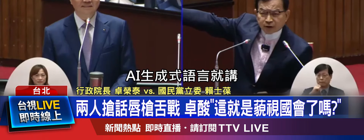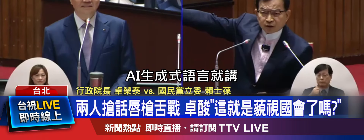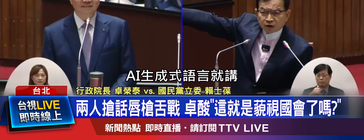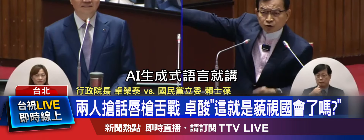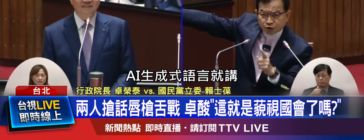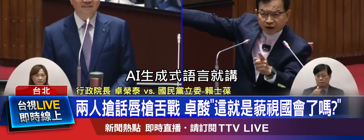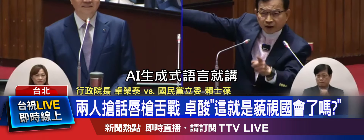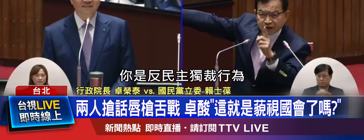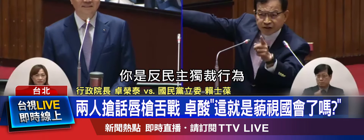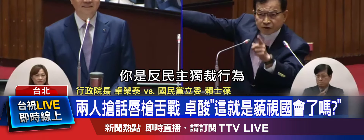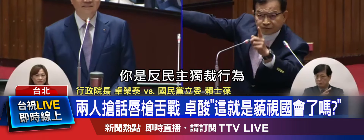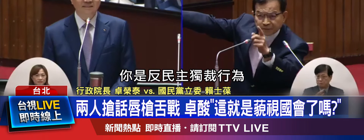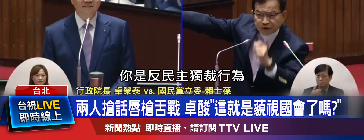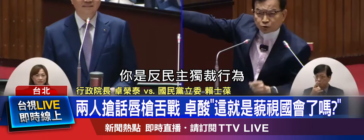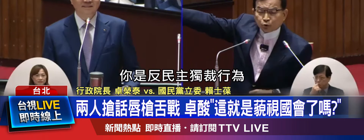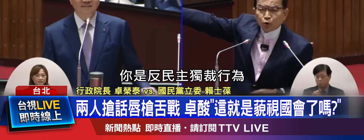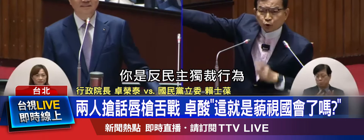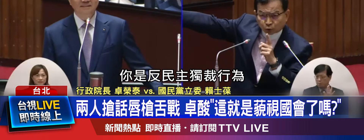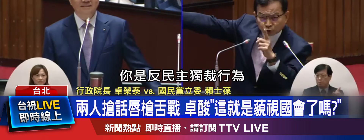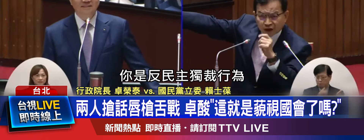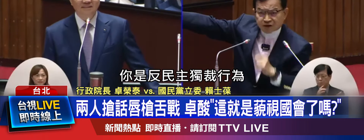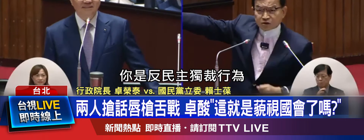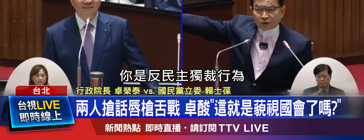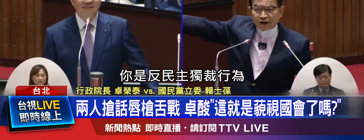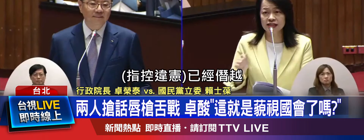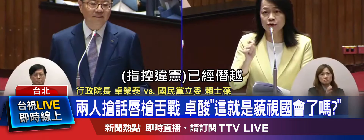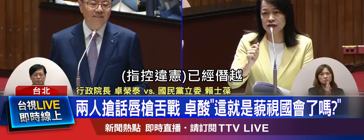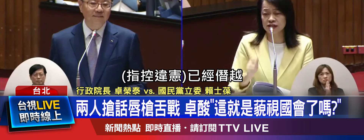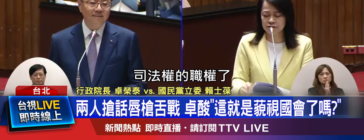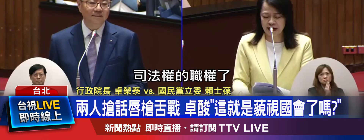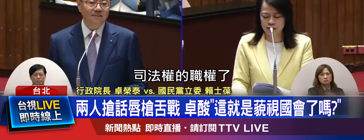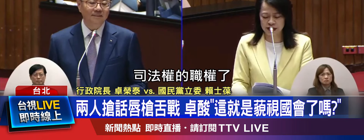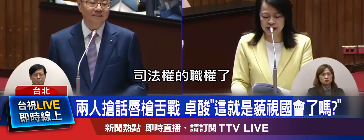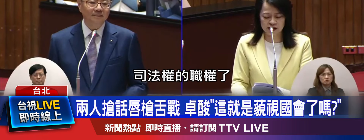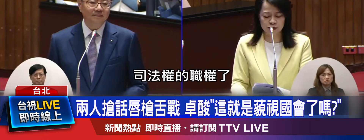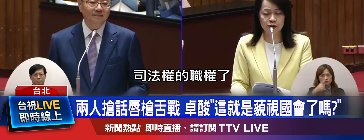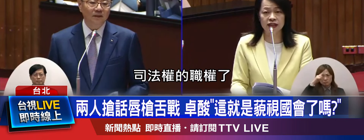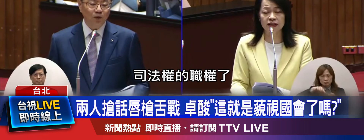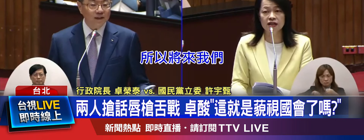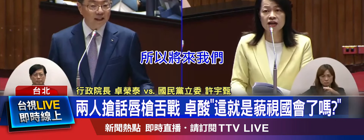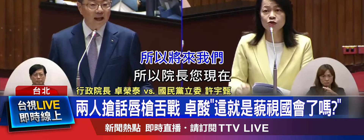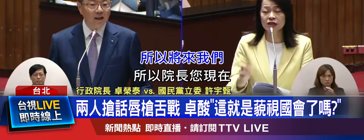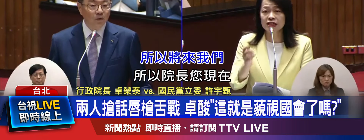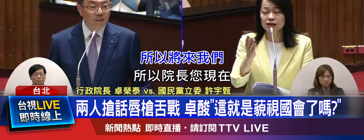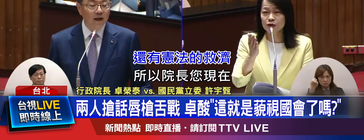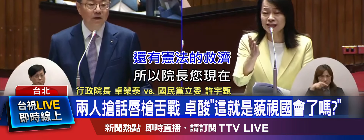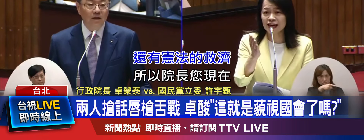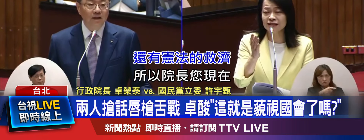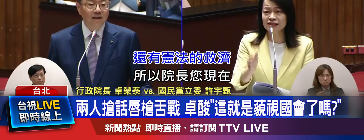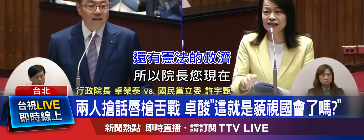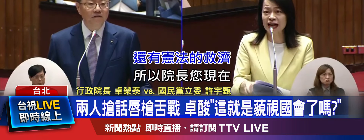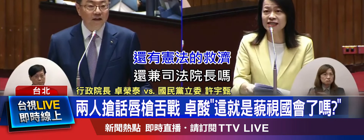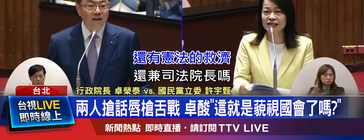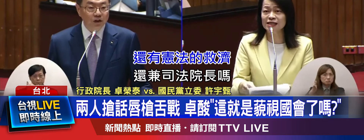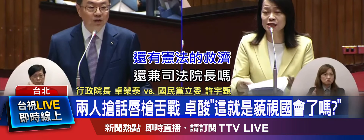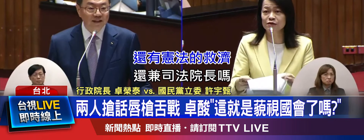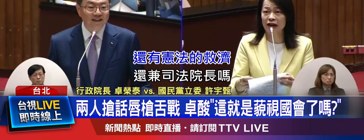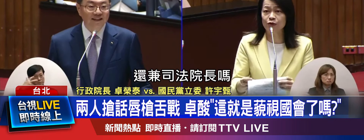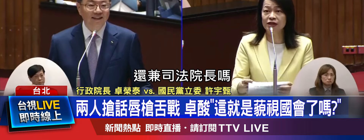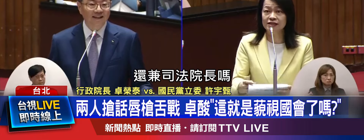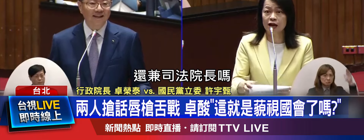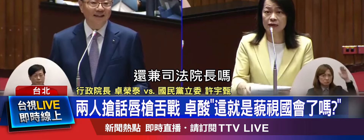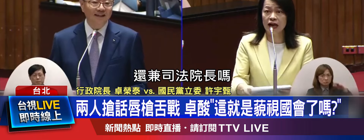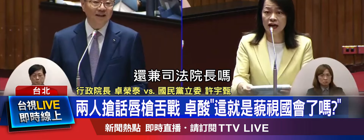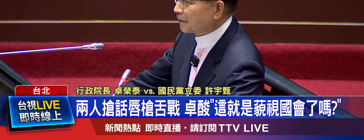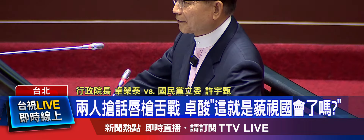至是语言，就讲你是反民主。独裁行为 已经僭越司法权的职权了， 所以将来我们 院长您现在还兼司